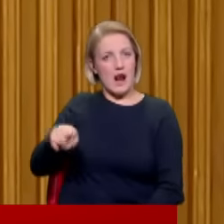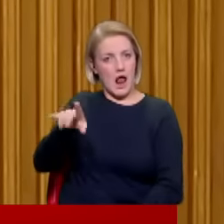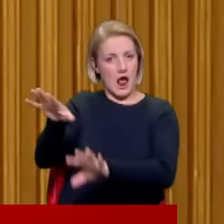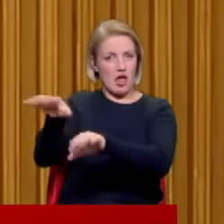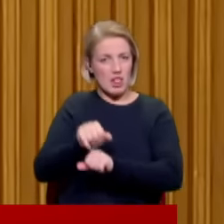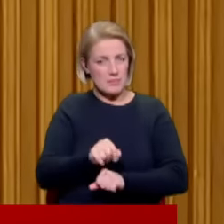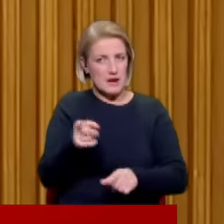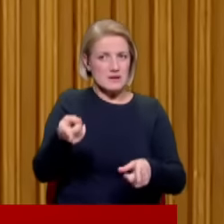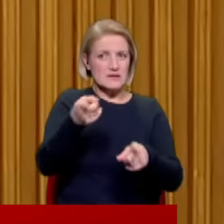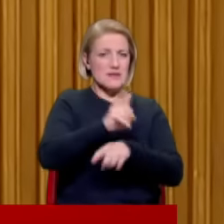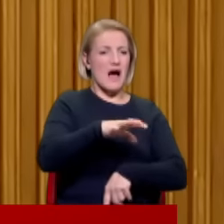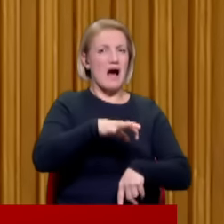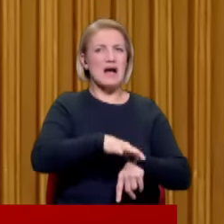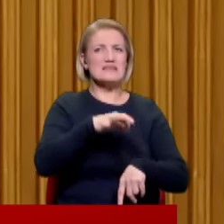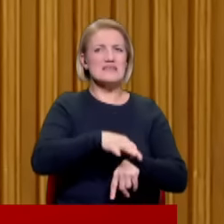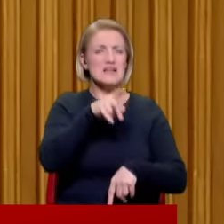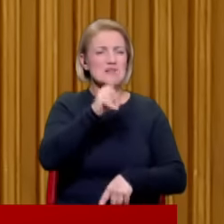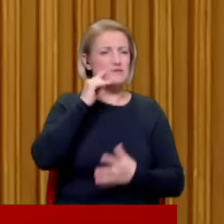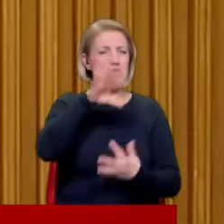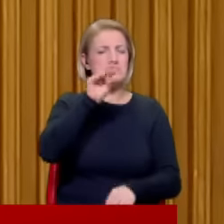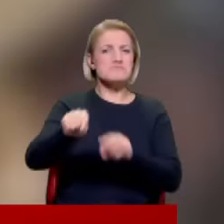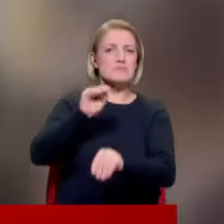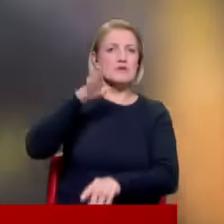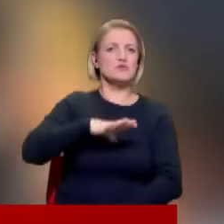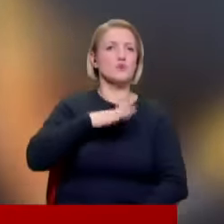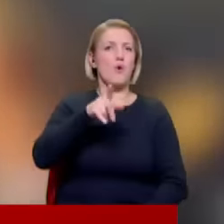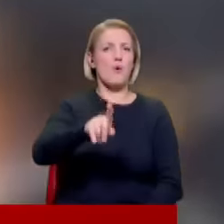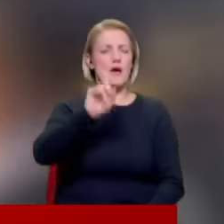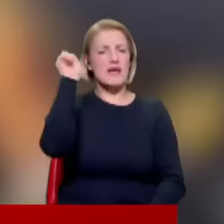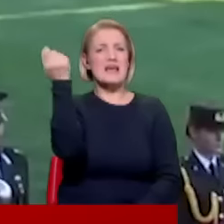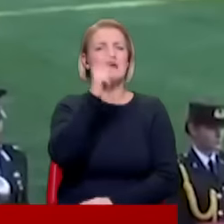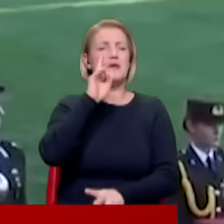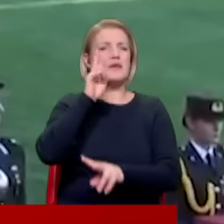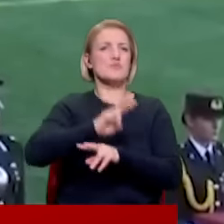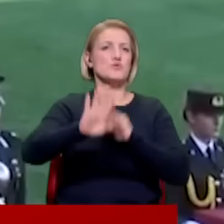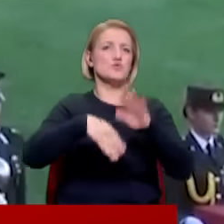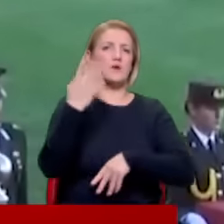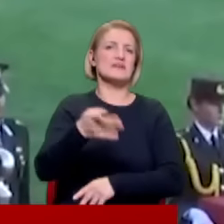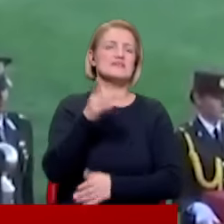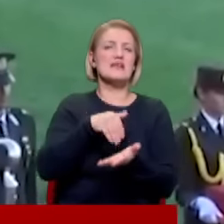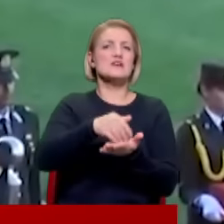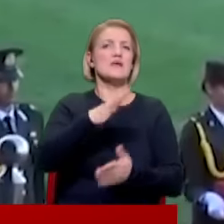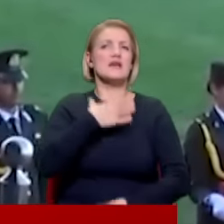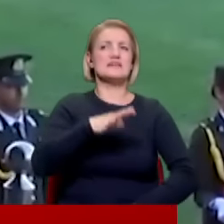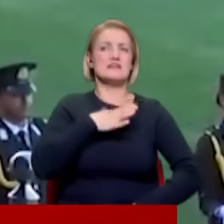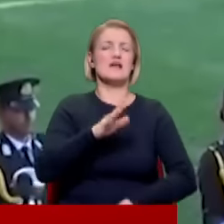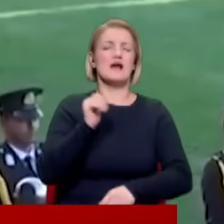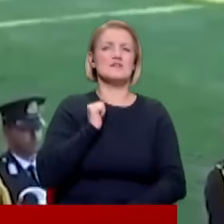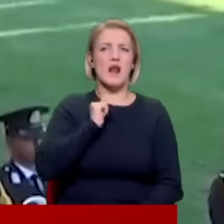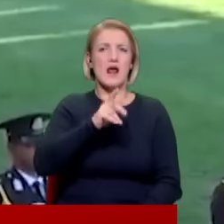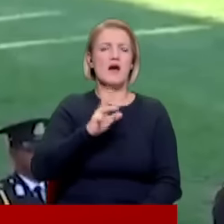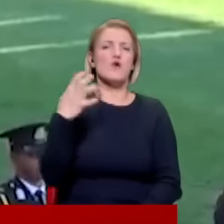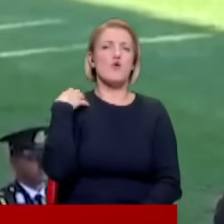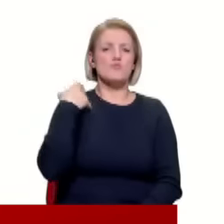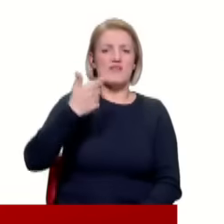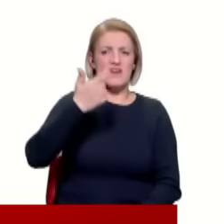alıp yerine yine hastalıklı hücreler yerleştirmek istiyor. Kılıçlı yemin sonrası Türk Silahlı Kuvvetleri'nden ihracı istenen teğmenler alay